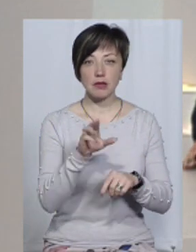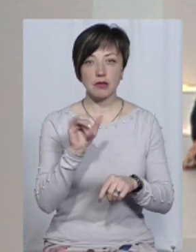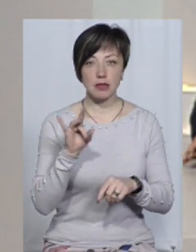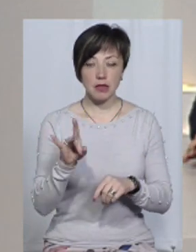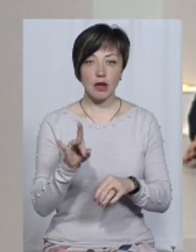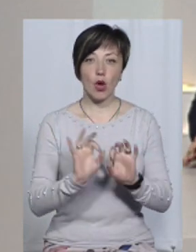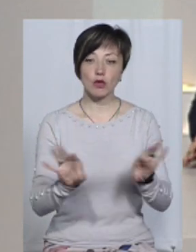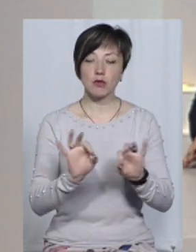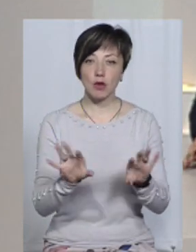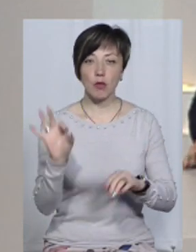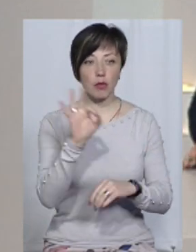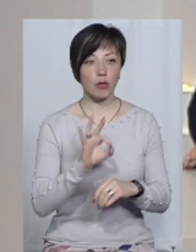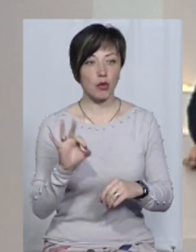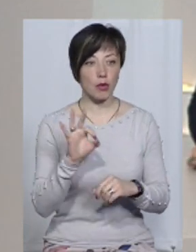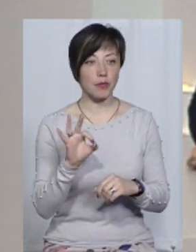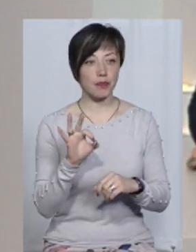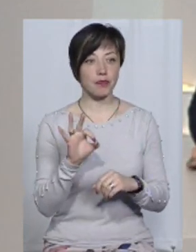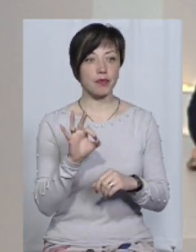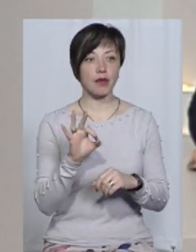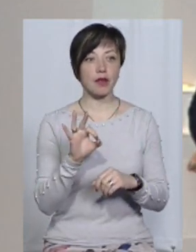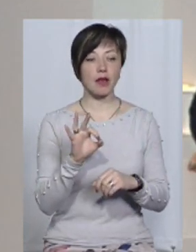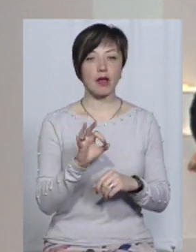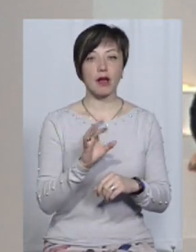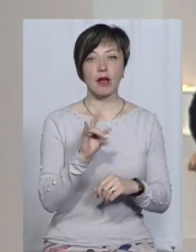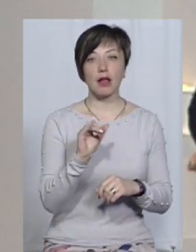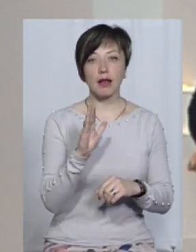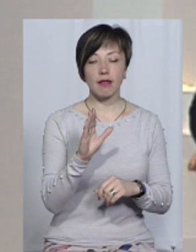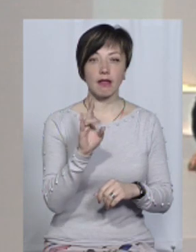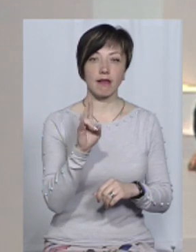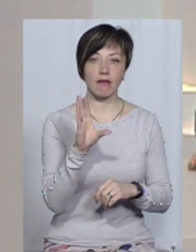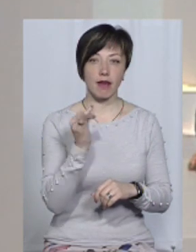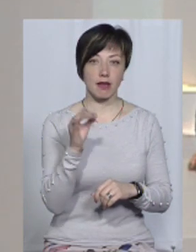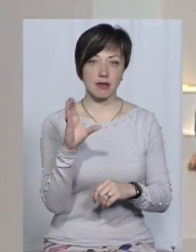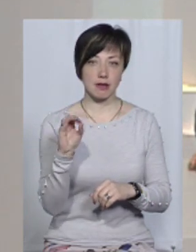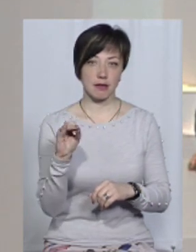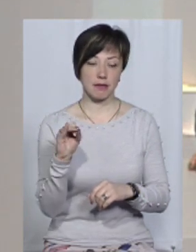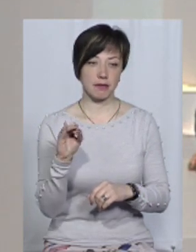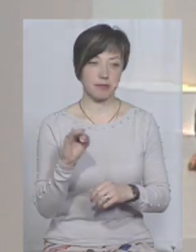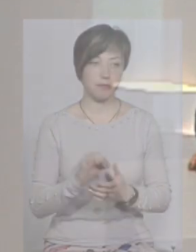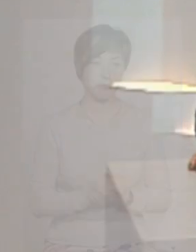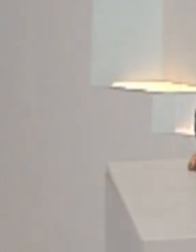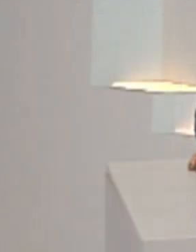Сергій Толостіхін розповів про грінвейси. Послухаємо.